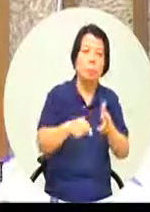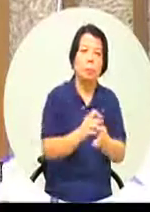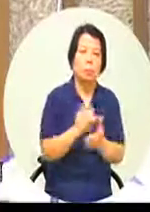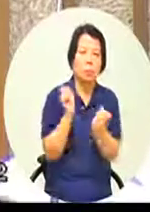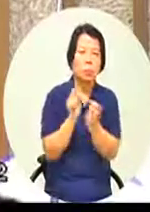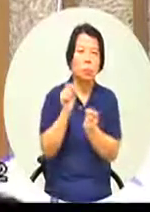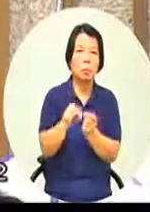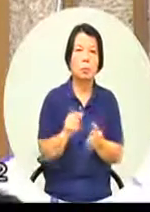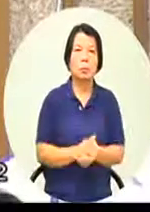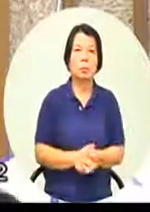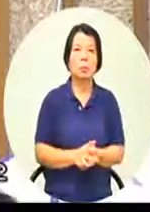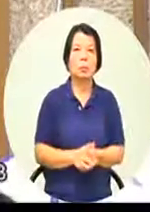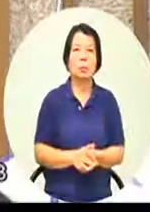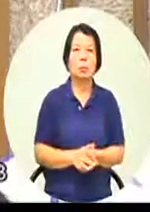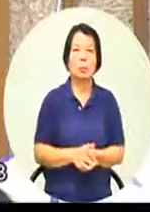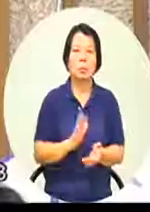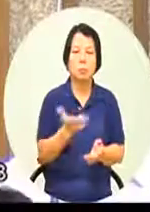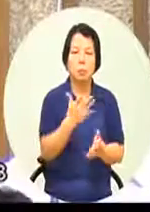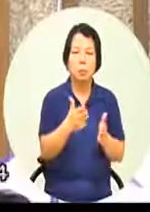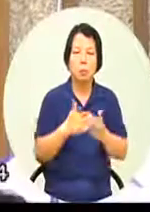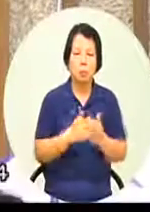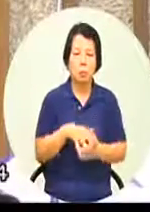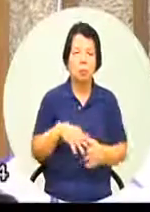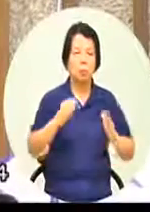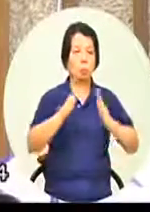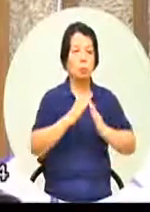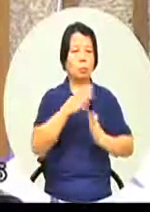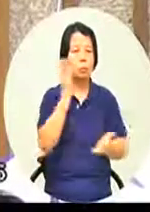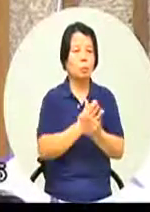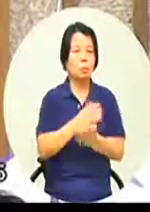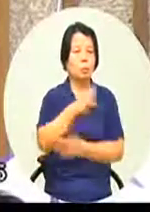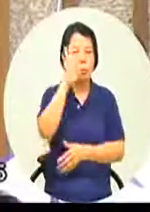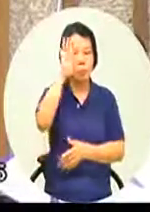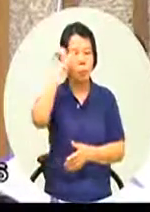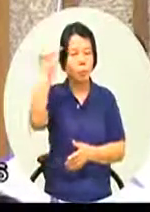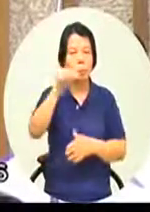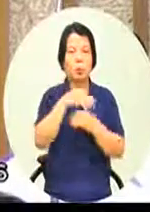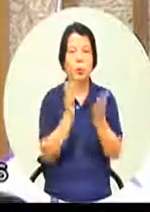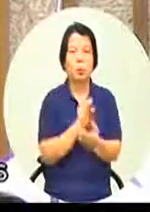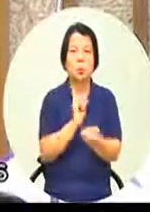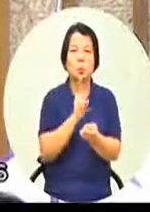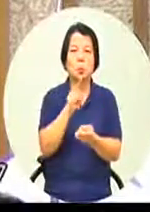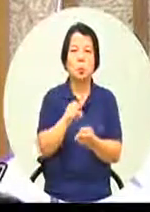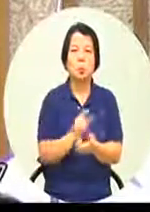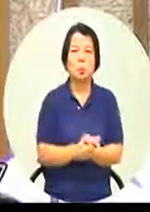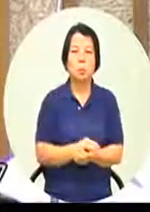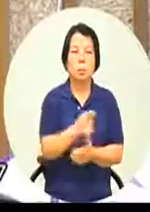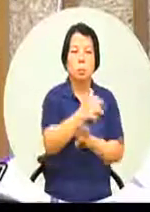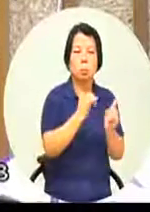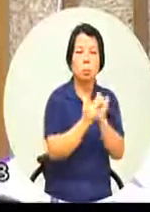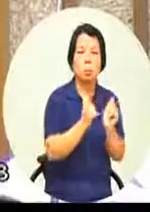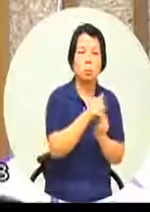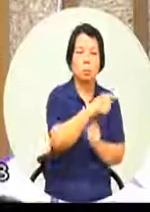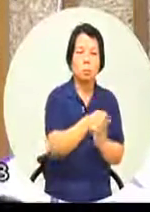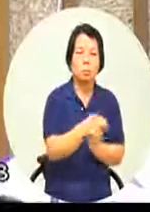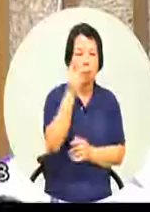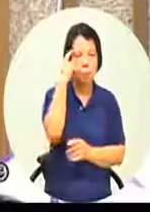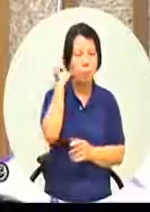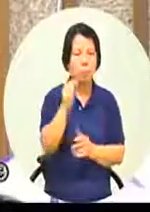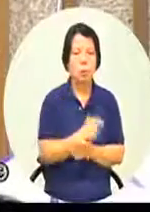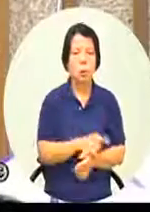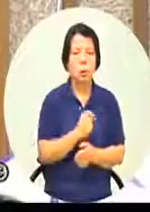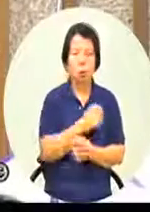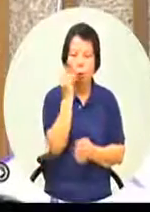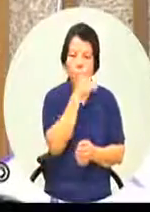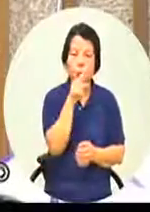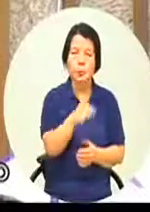近，可是我们家却停电了十五天，这样的说法有些时候是对当地的居民的感受其实是相当的不好